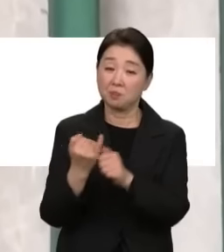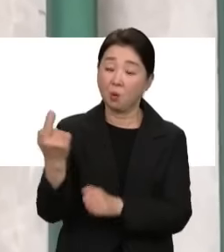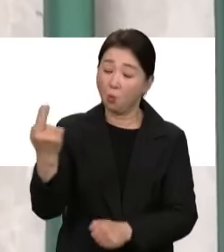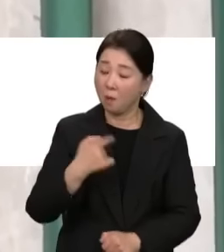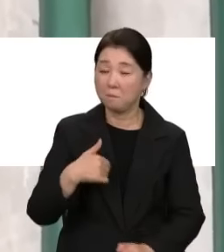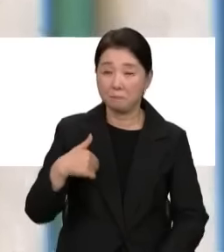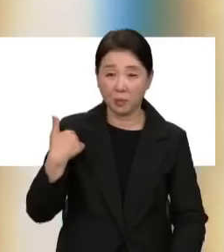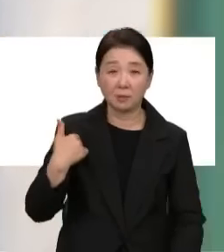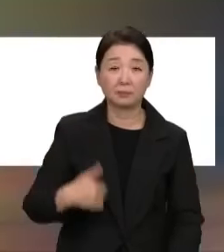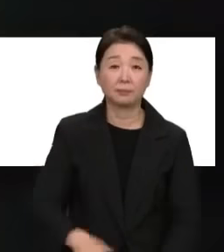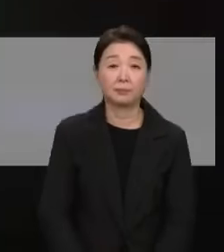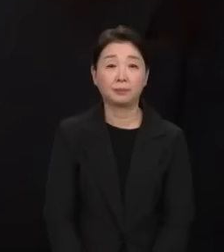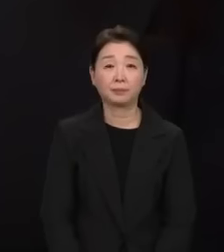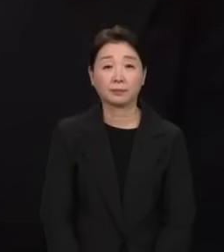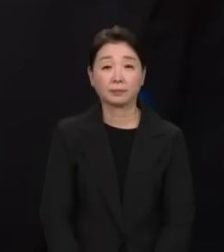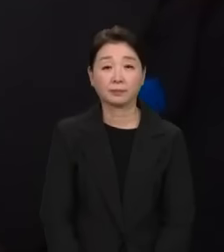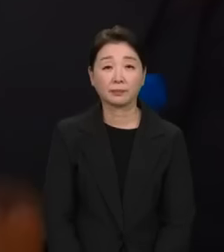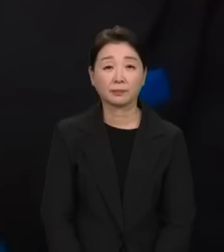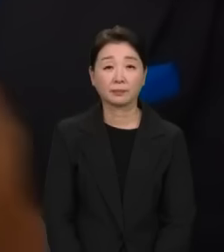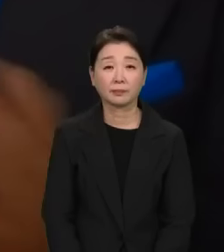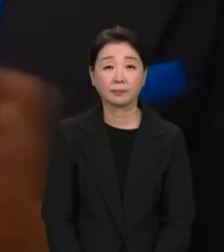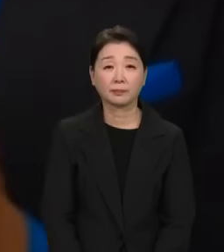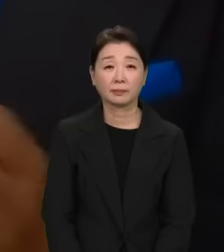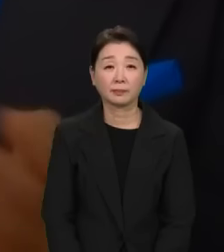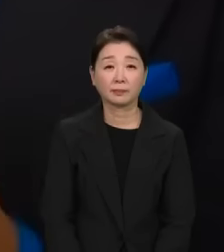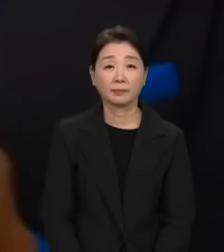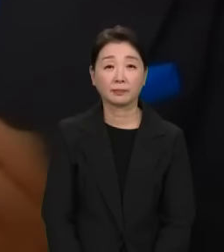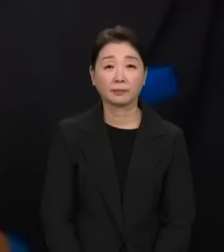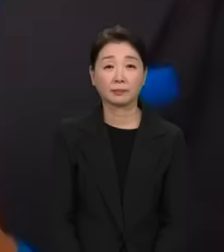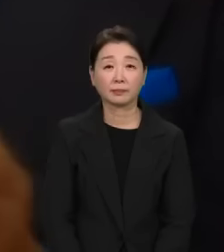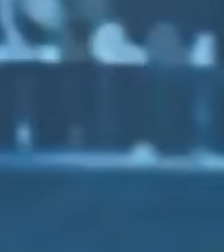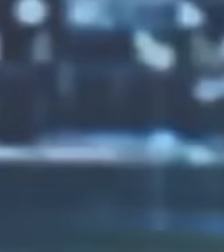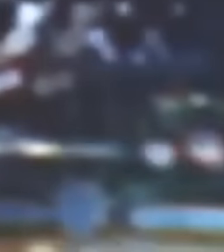걸 몰랐었다고요. JTBC 이희정입니다.